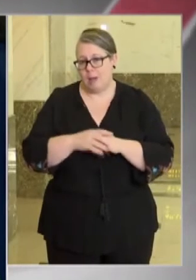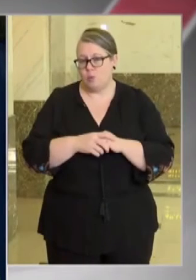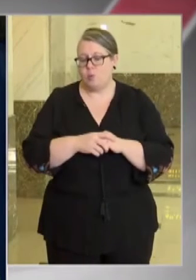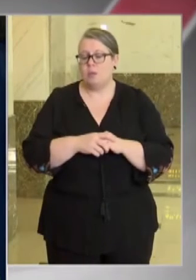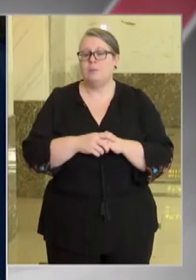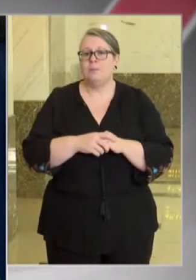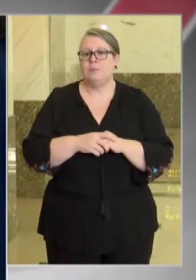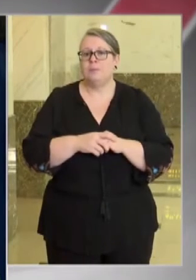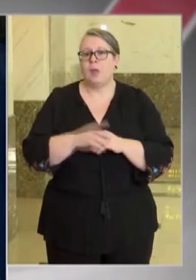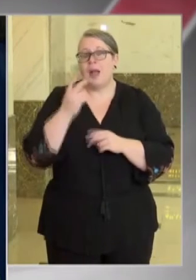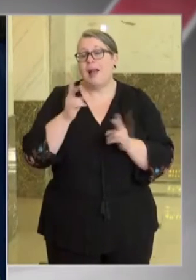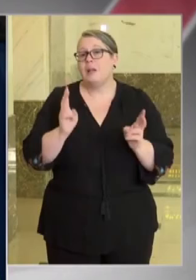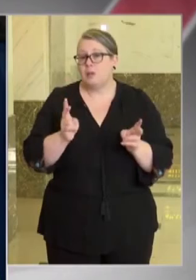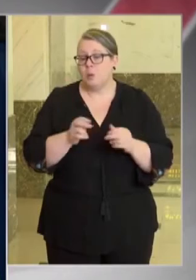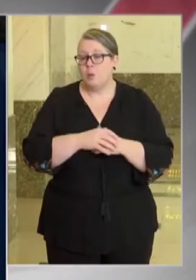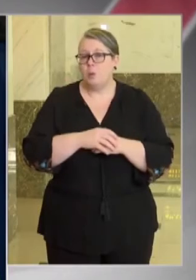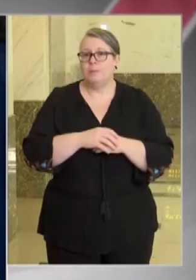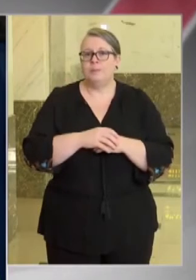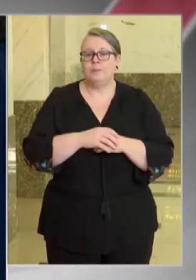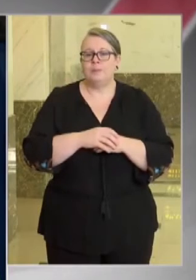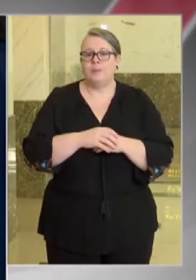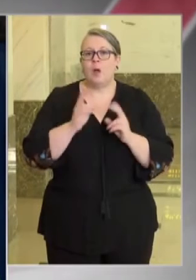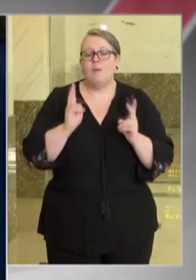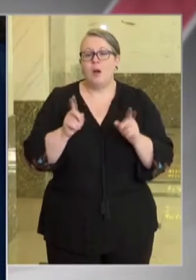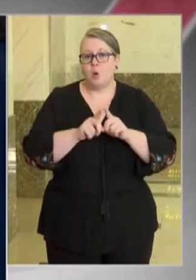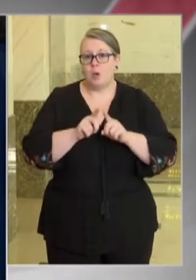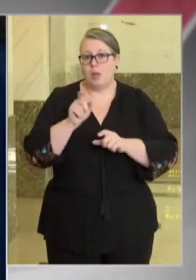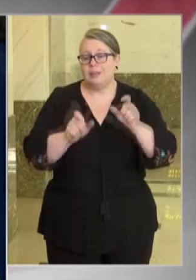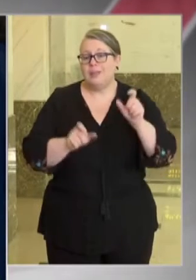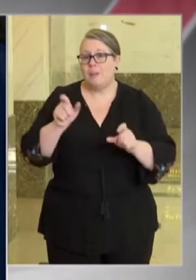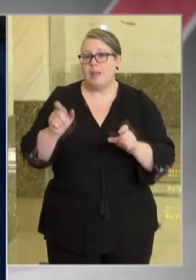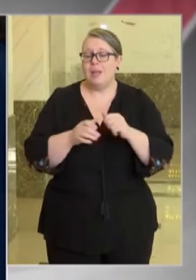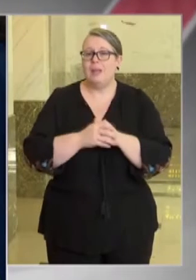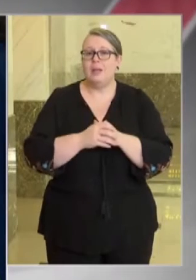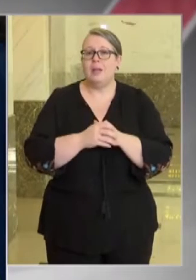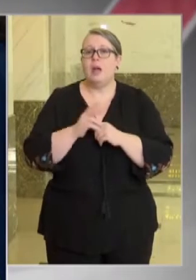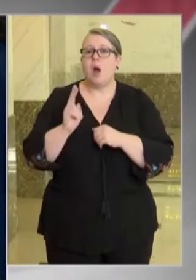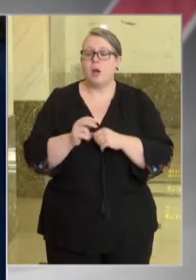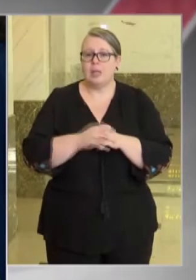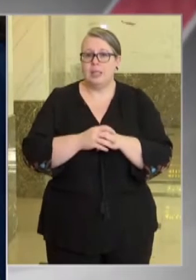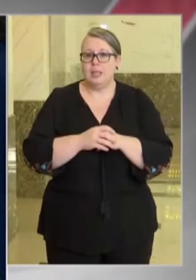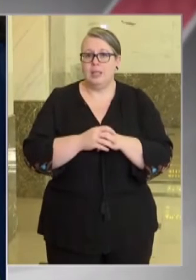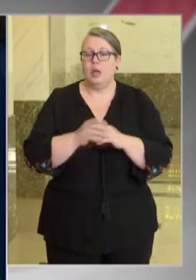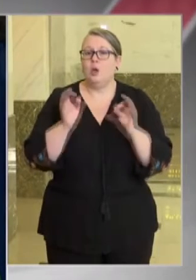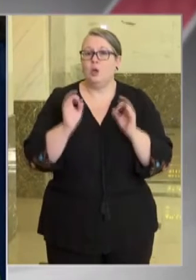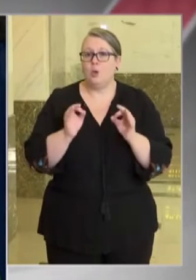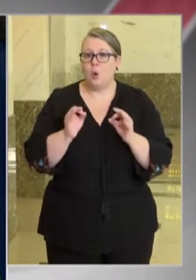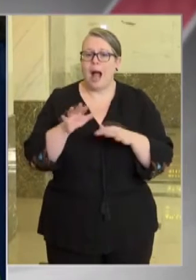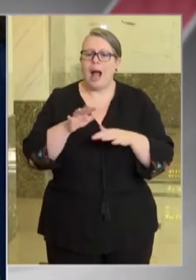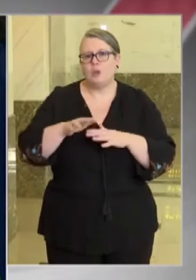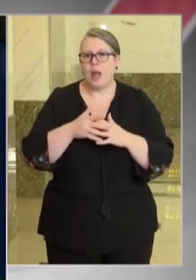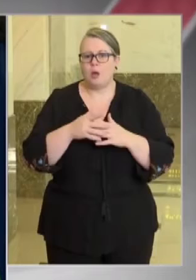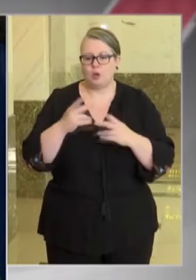szempontjából. Látjuk azt, hogy vannak olyan személyek, akik jó